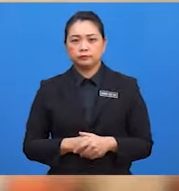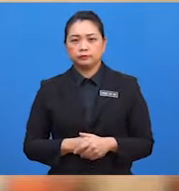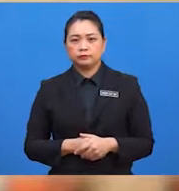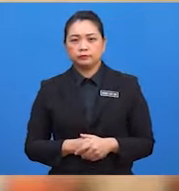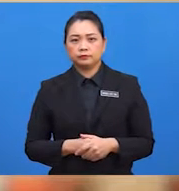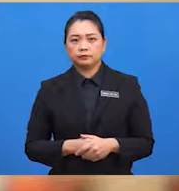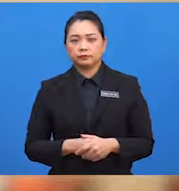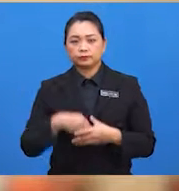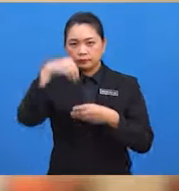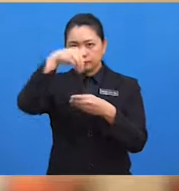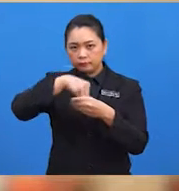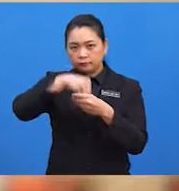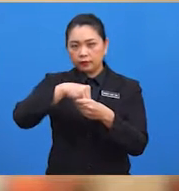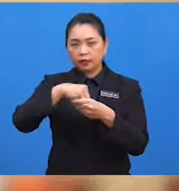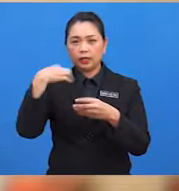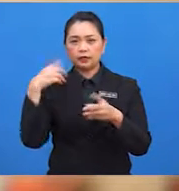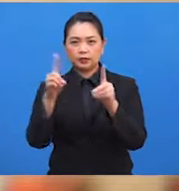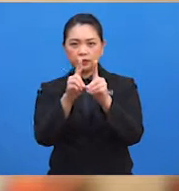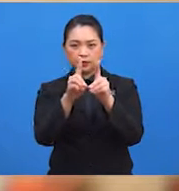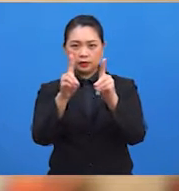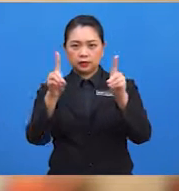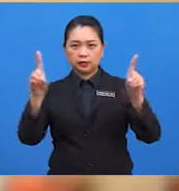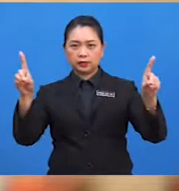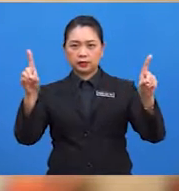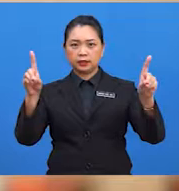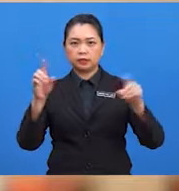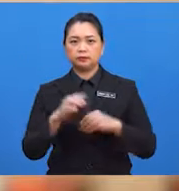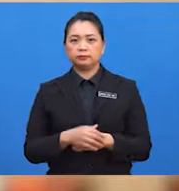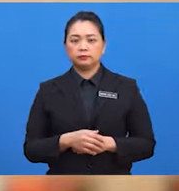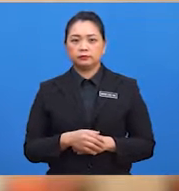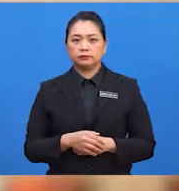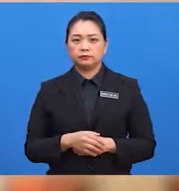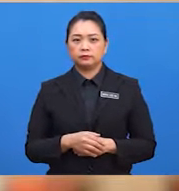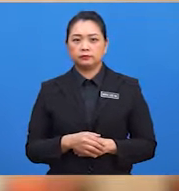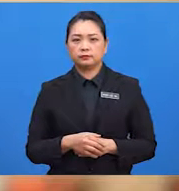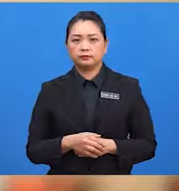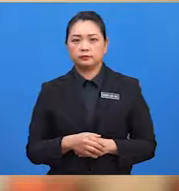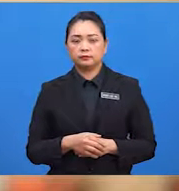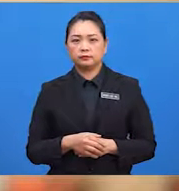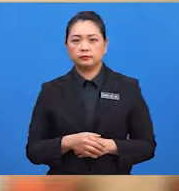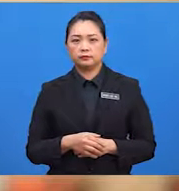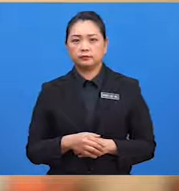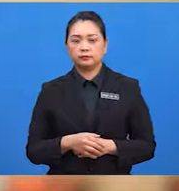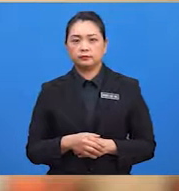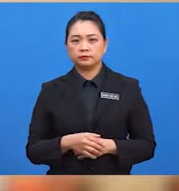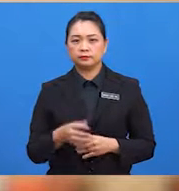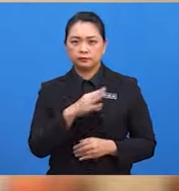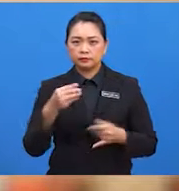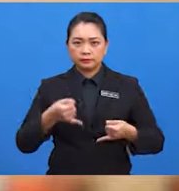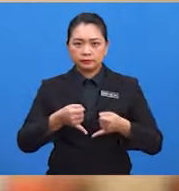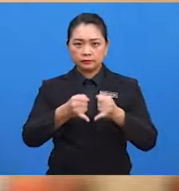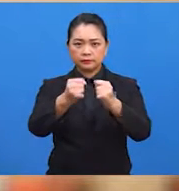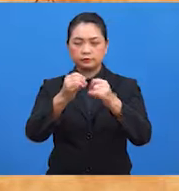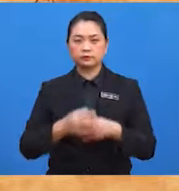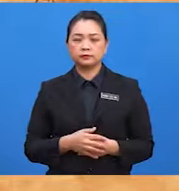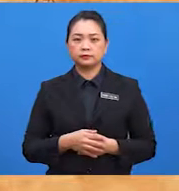dibina benteng bagi melindungi keluarga diraja. Jalan raya dibina selebar 30 kaki. Tahukah murid-murid